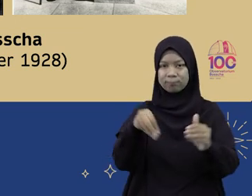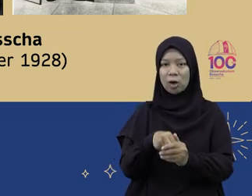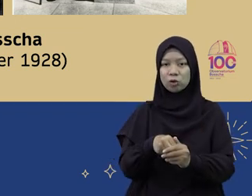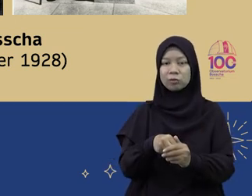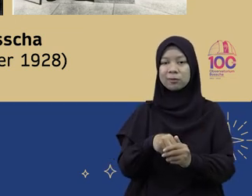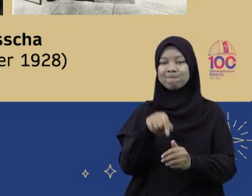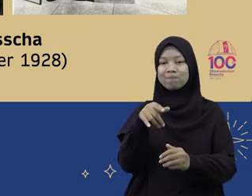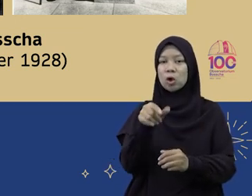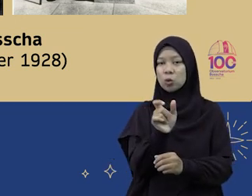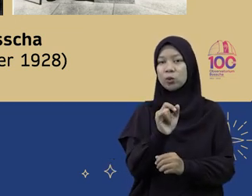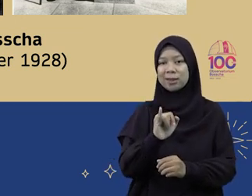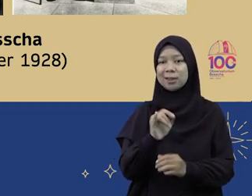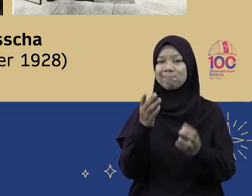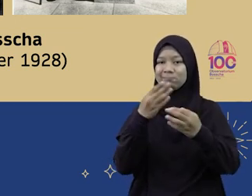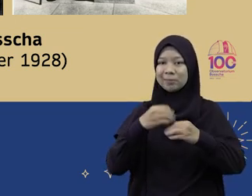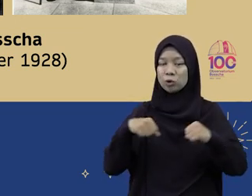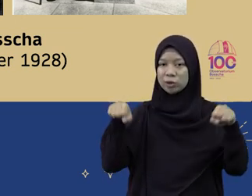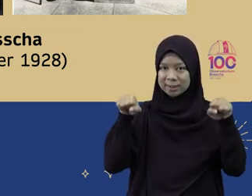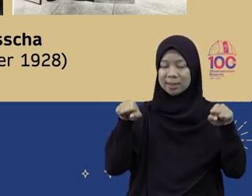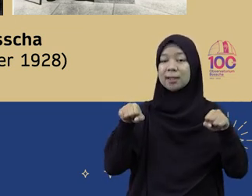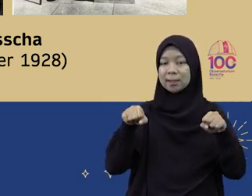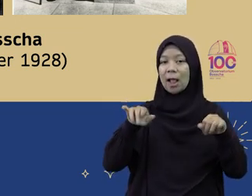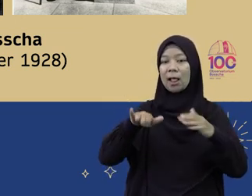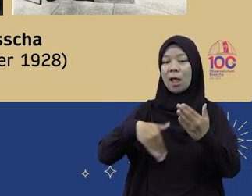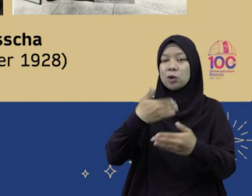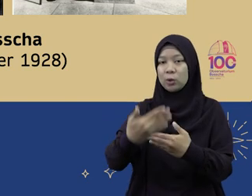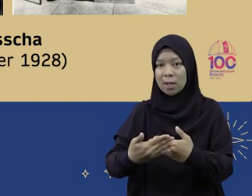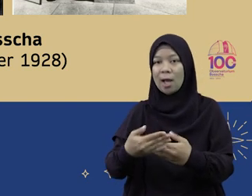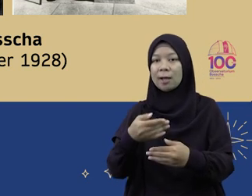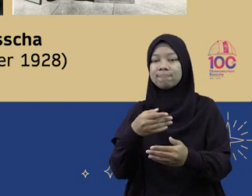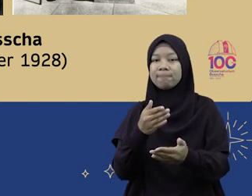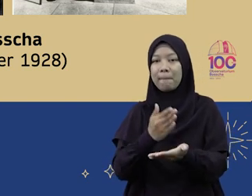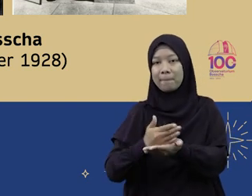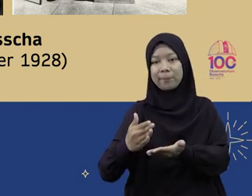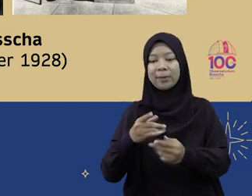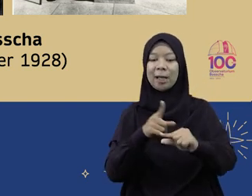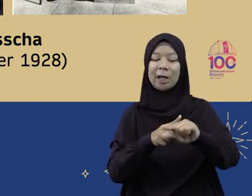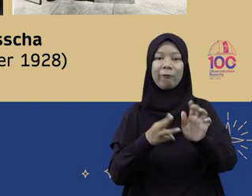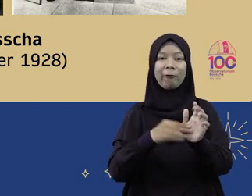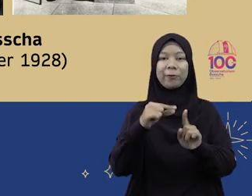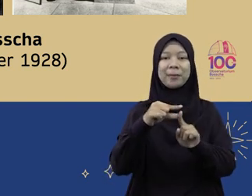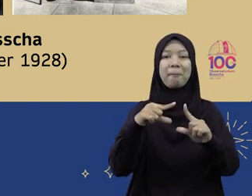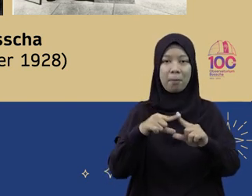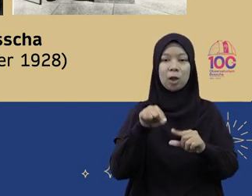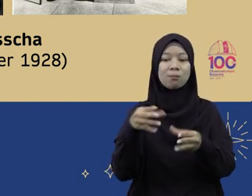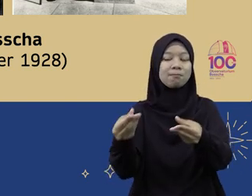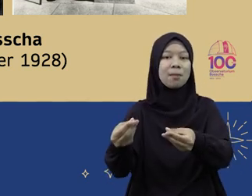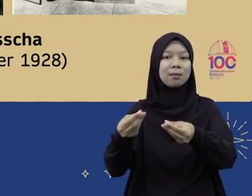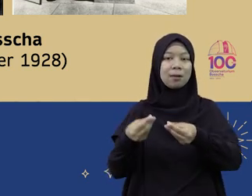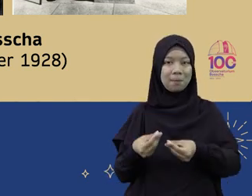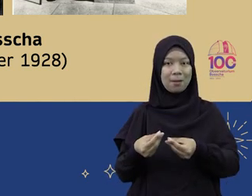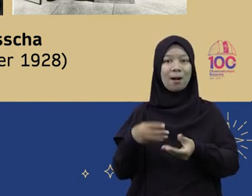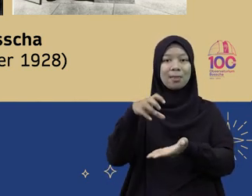Indonesia yang kemudian menjadi fmipa ITB menerima observasi ini